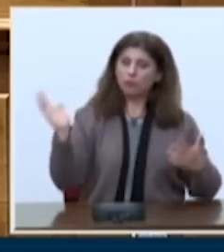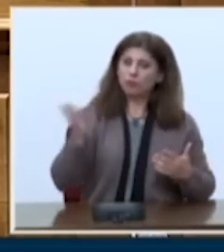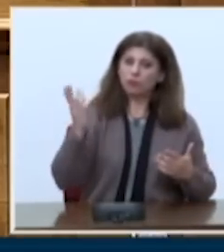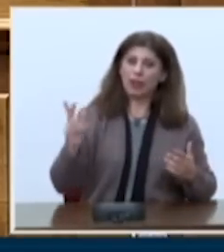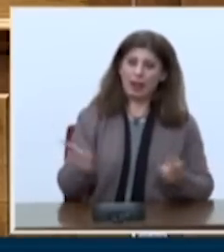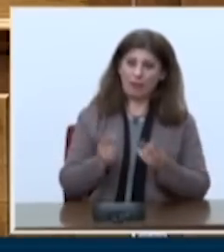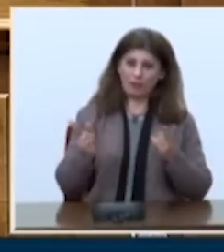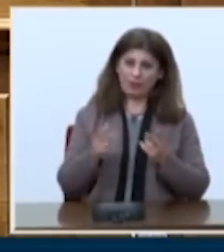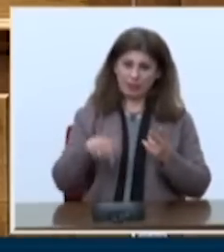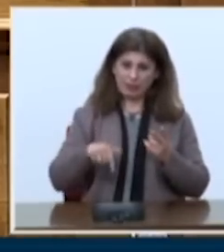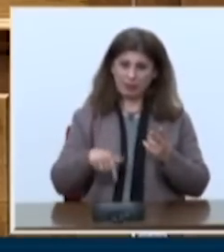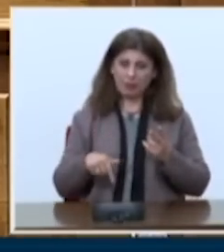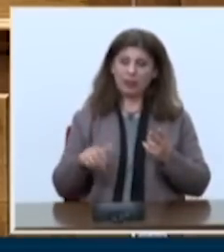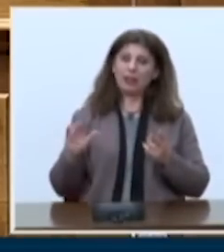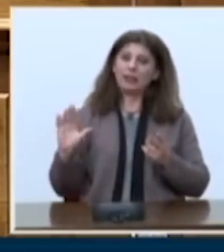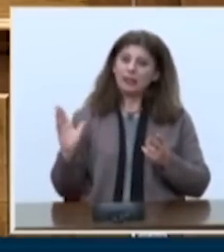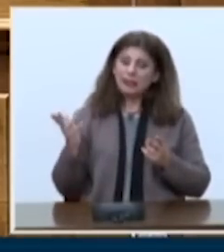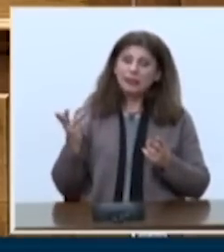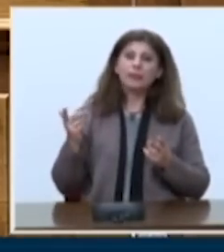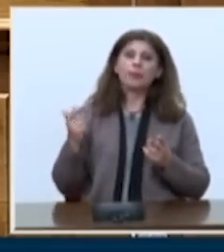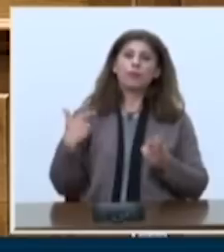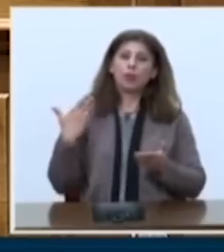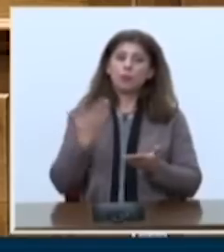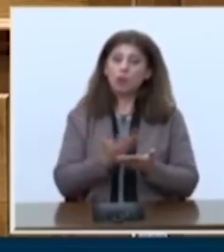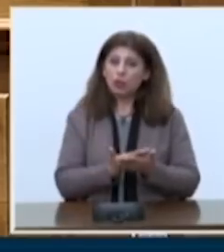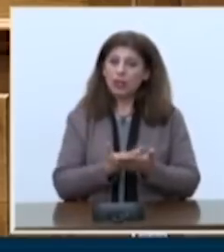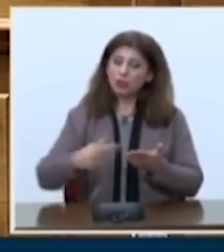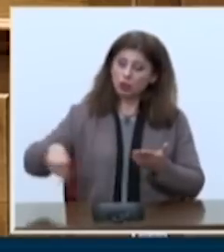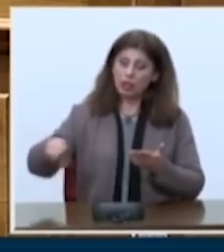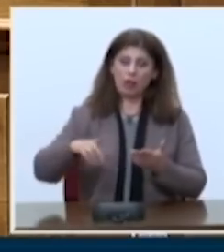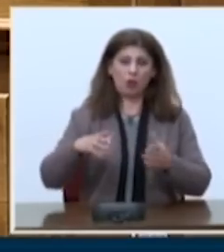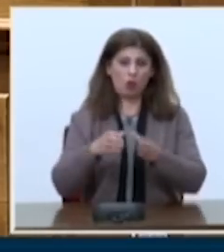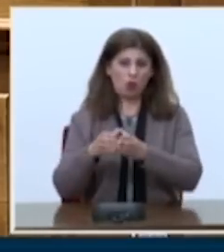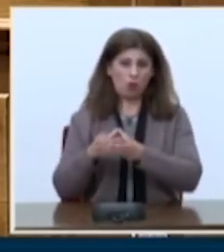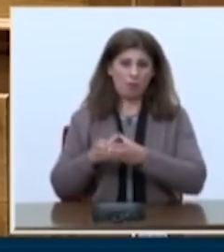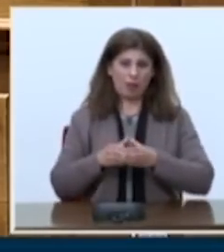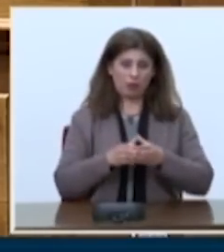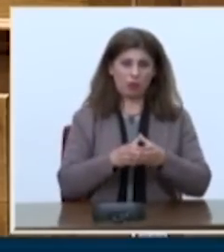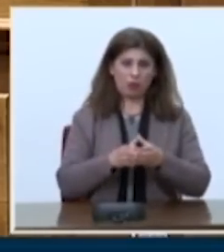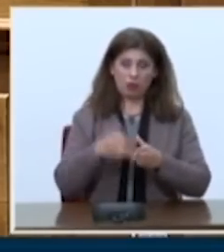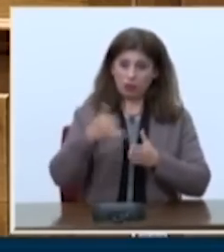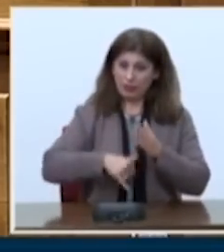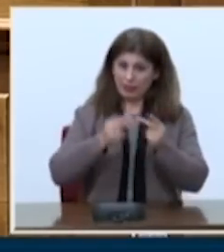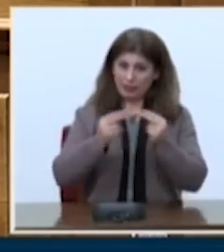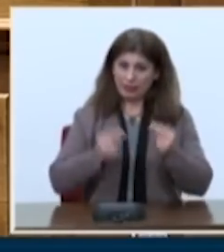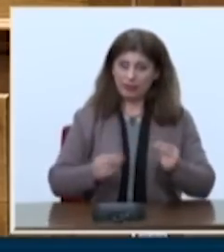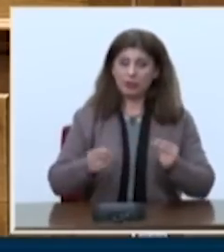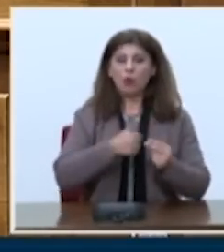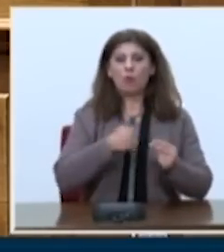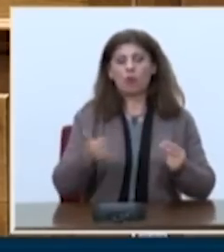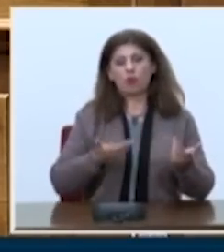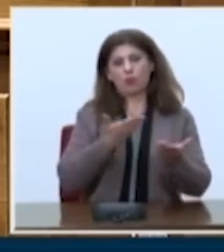ελαφρύνσεις σήμερα, είτε οι προτάσεις των άλλων κομμάτων. Ουσιαστική λύση αποτελούν μόνο οι προτάσεις